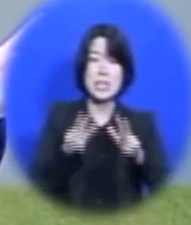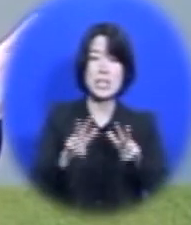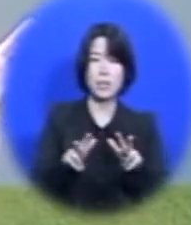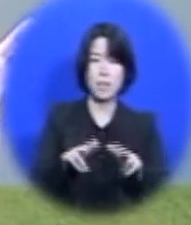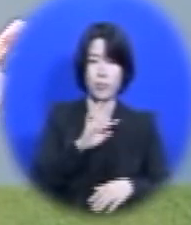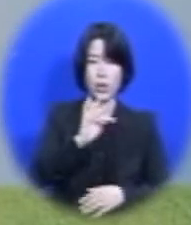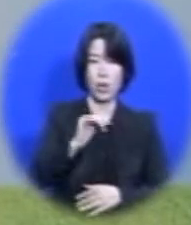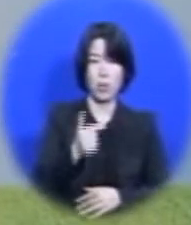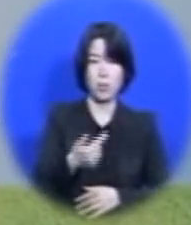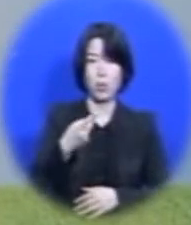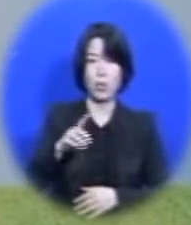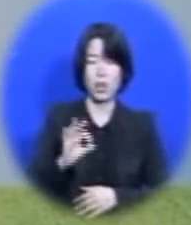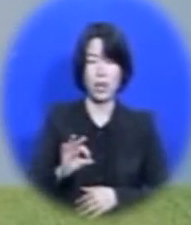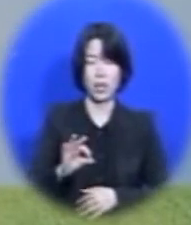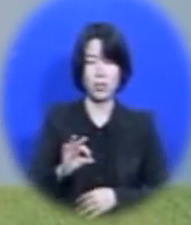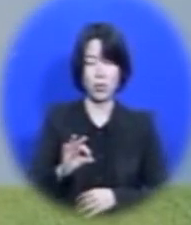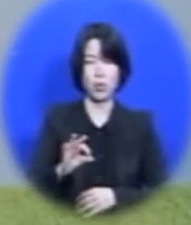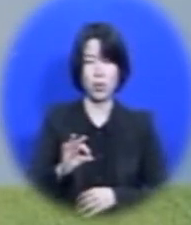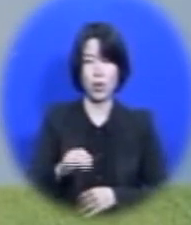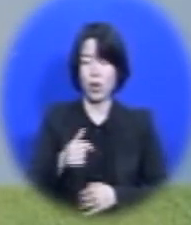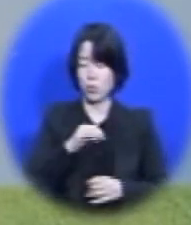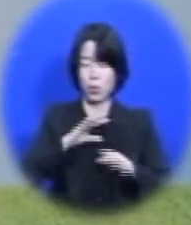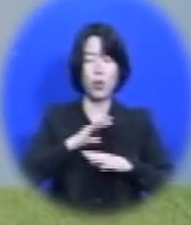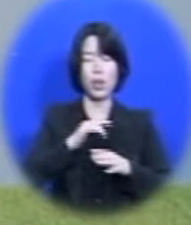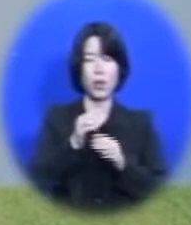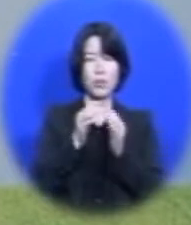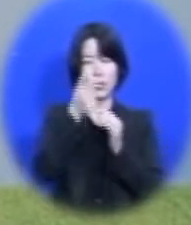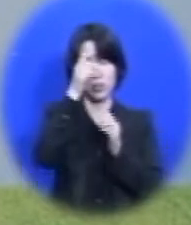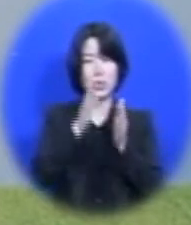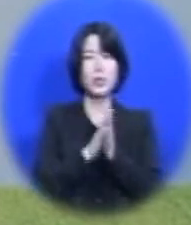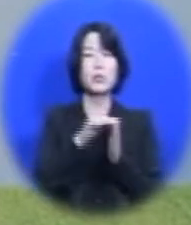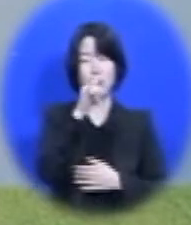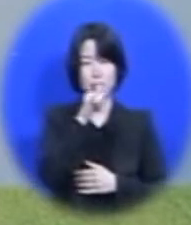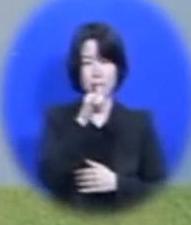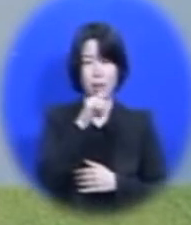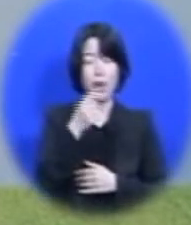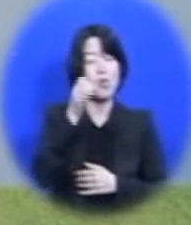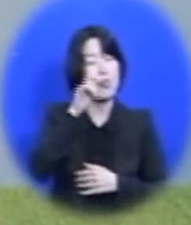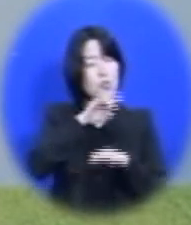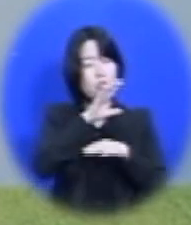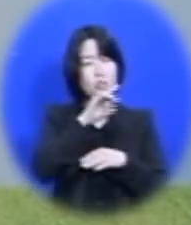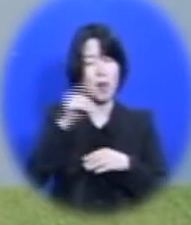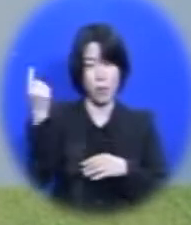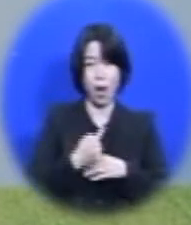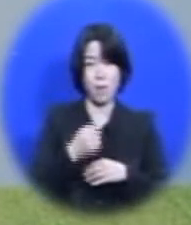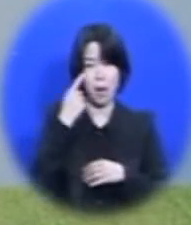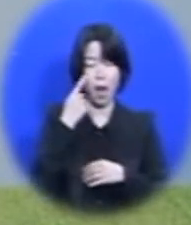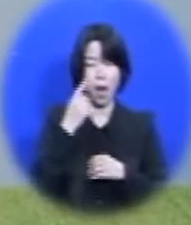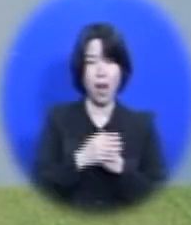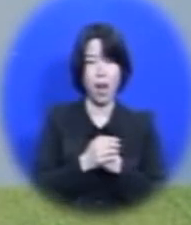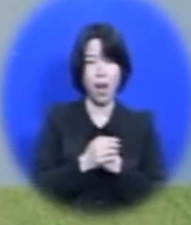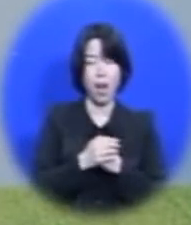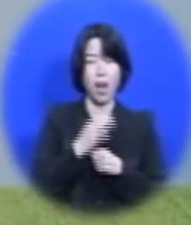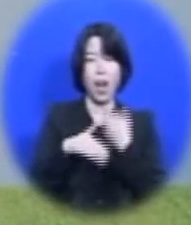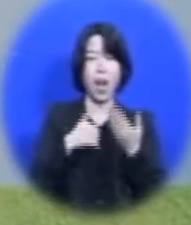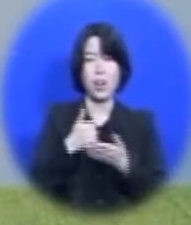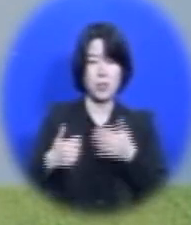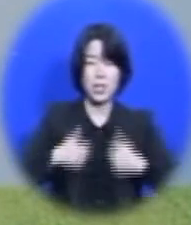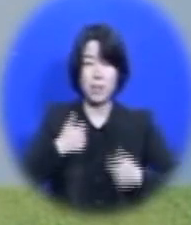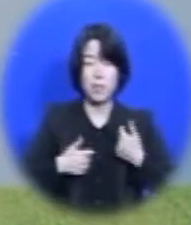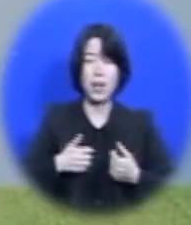있습니다. 궁금하시면 한번 와보세요. 네, 놀라운 일들이, 하나님께서 정말 기뻐하실 일들이